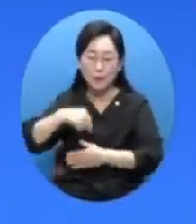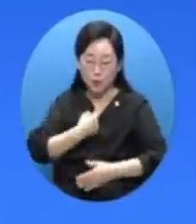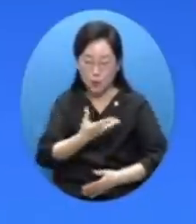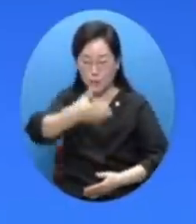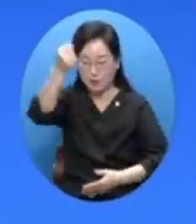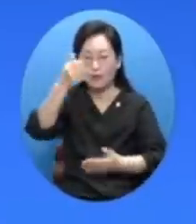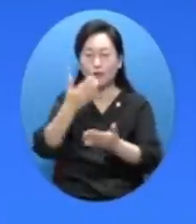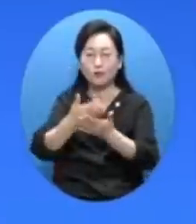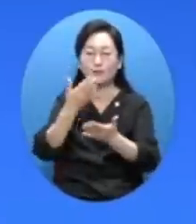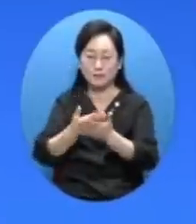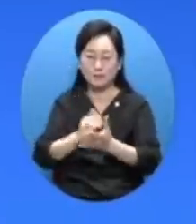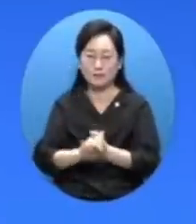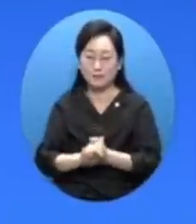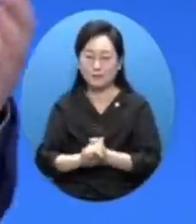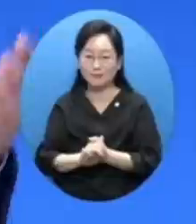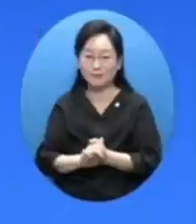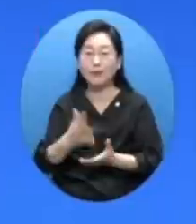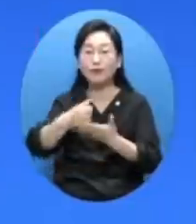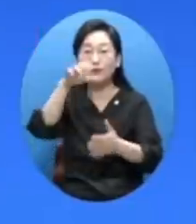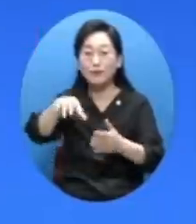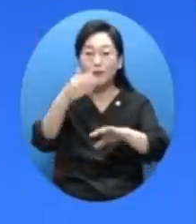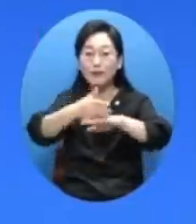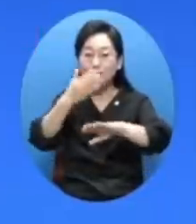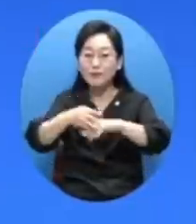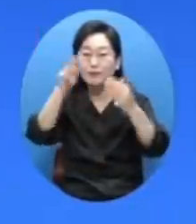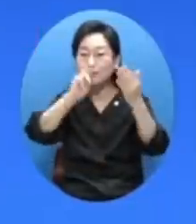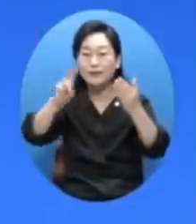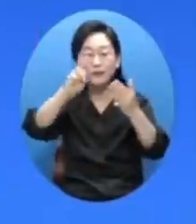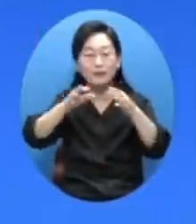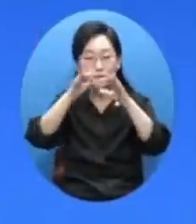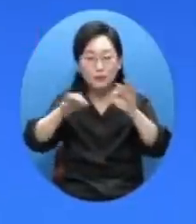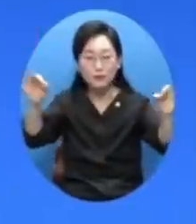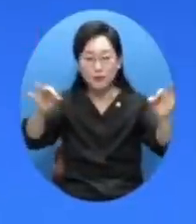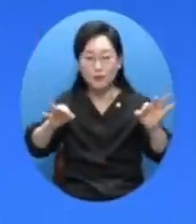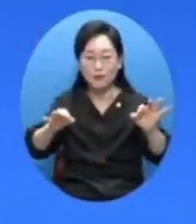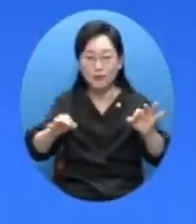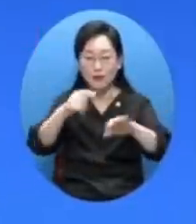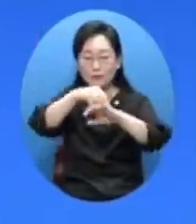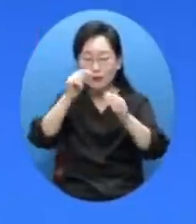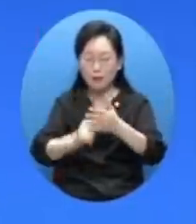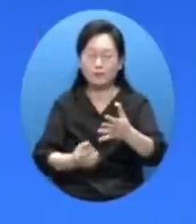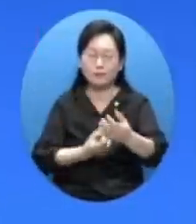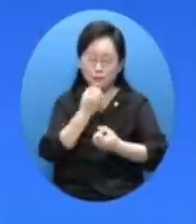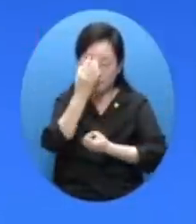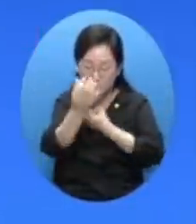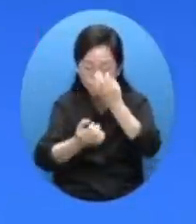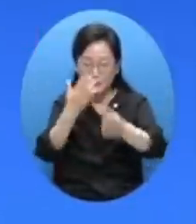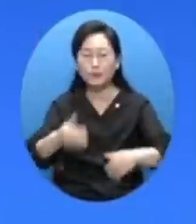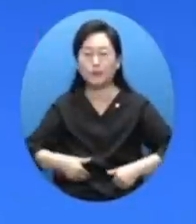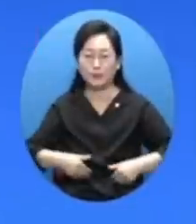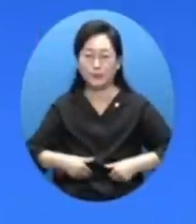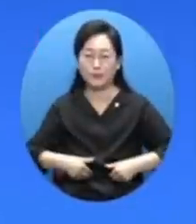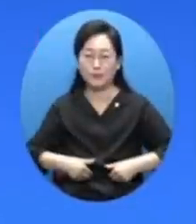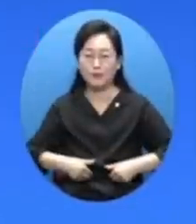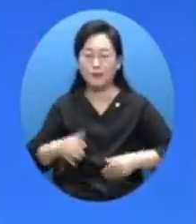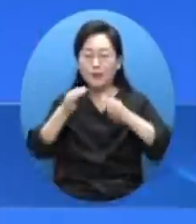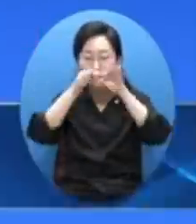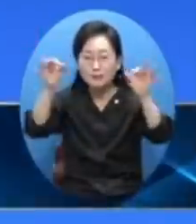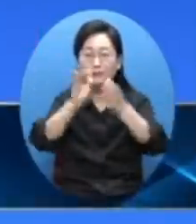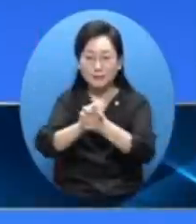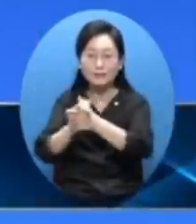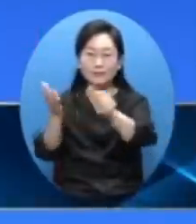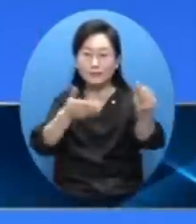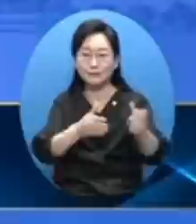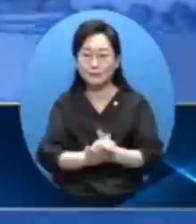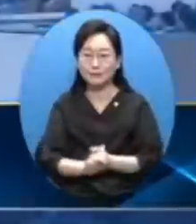받아 주시옵소서 주 앞에 감사하고 찬송하며 스스로 우리의 마음을 토해놔야 되는 것입니다 주 하나님 부르죠 기도해야 되는